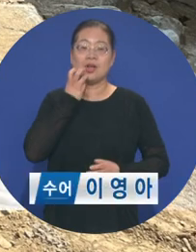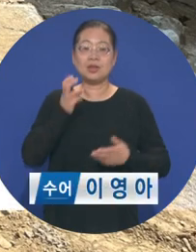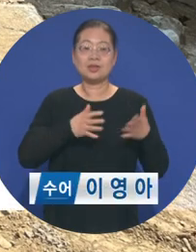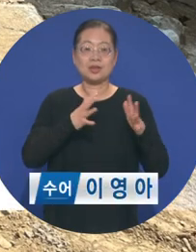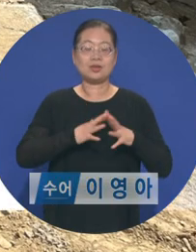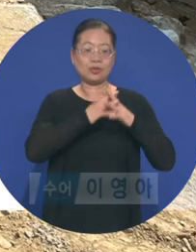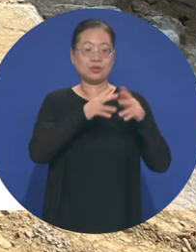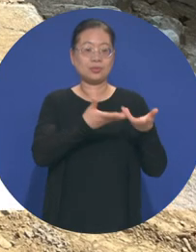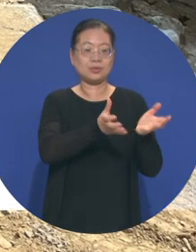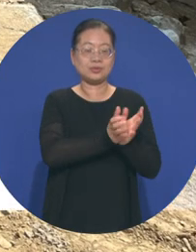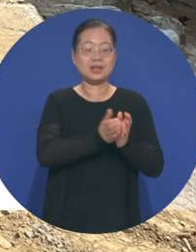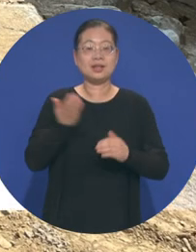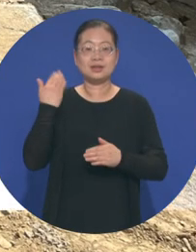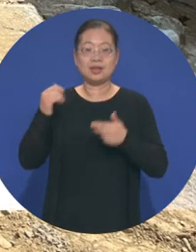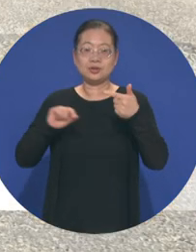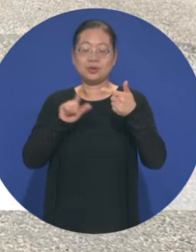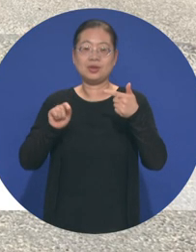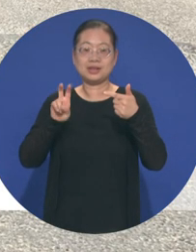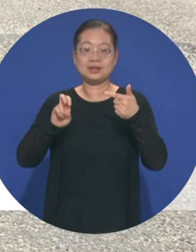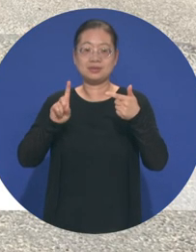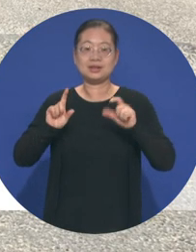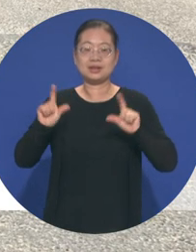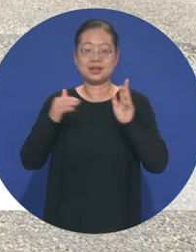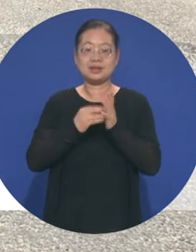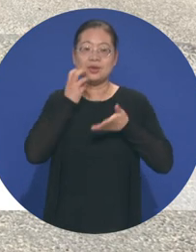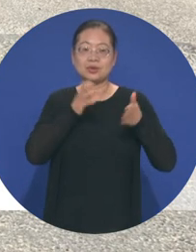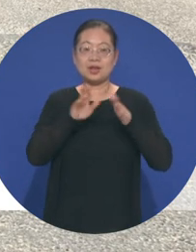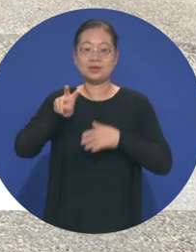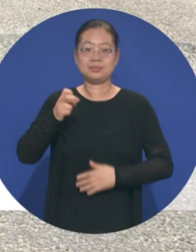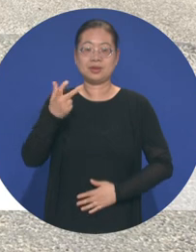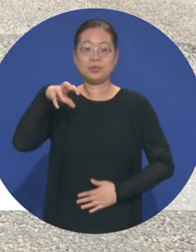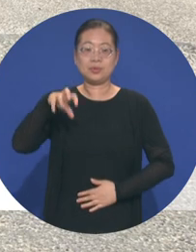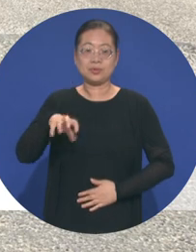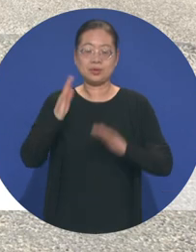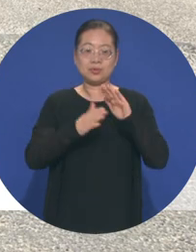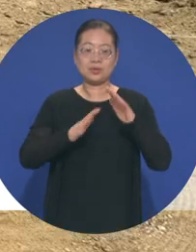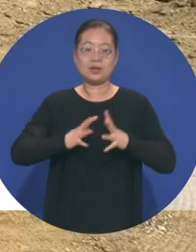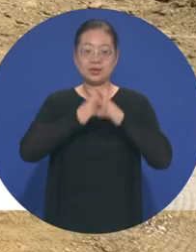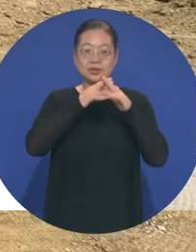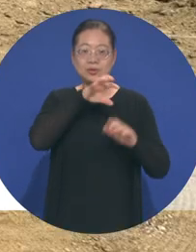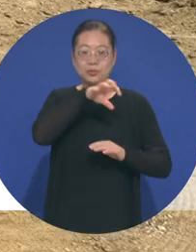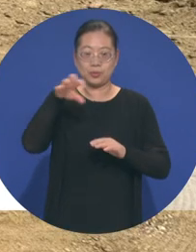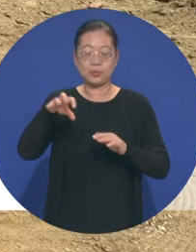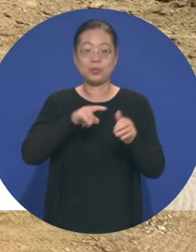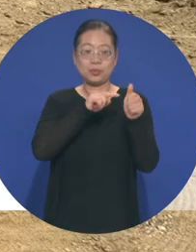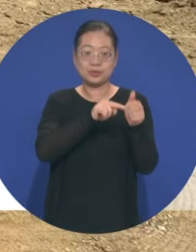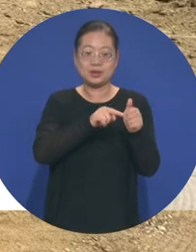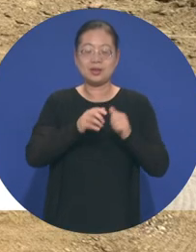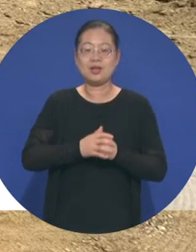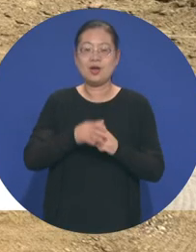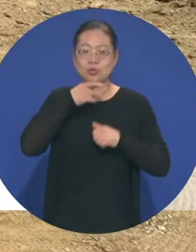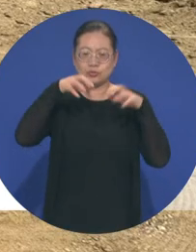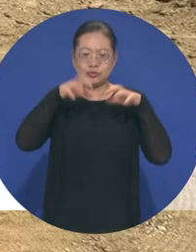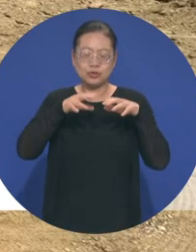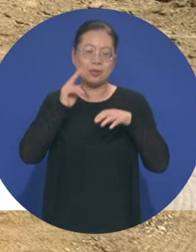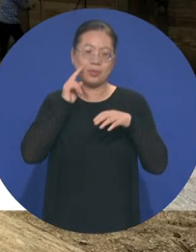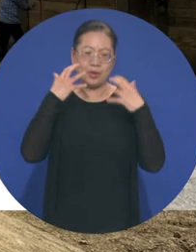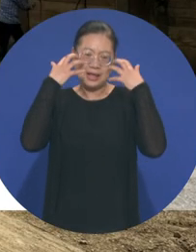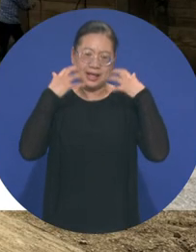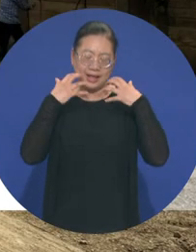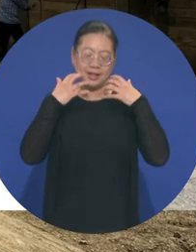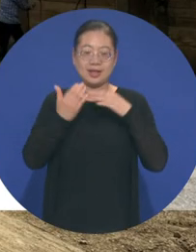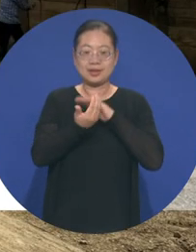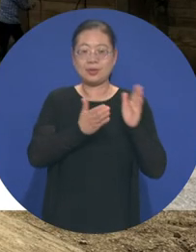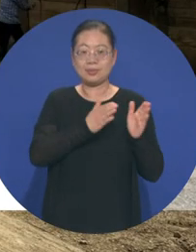경기도 건설 본부는 지난 6월 21일까지 돈의 27곳의 공공 건설 현장을 대상으로 우기와 포염 대비 안전